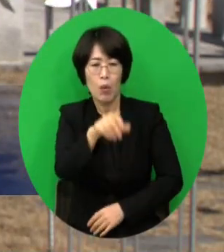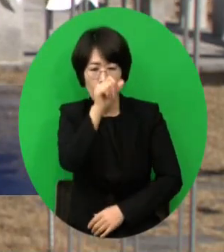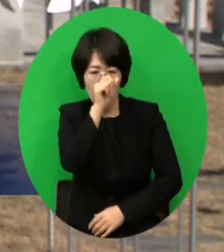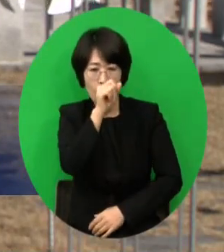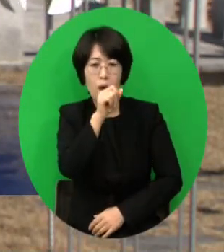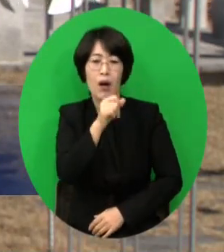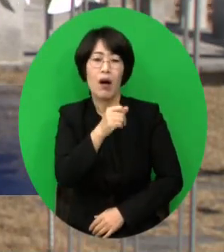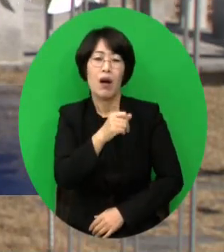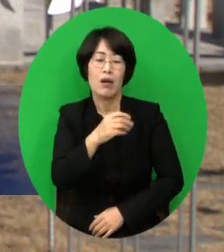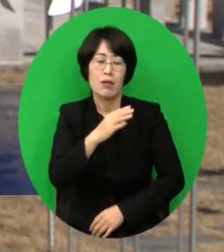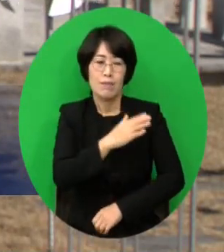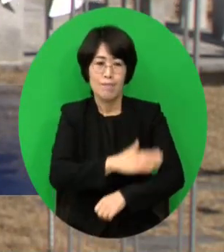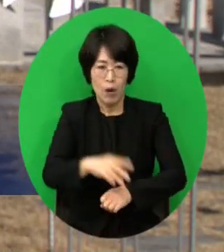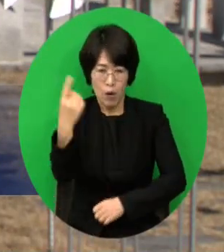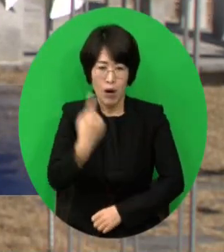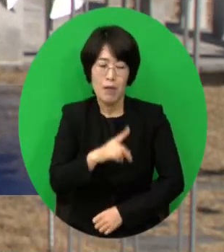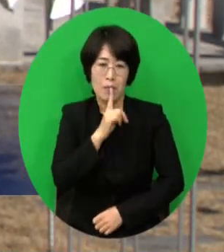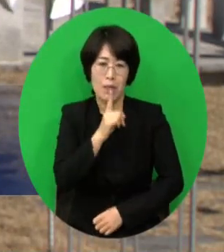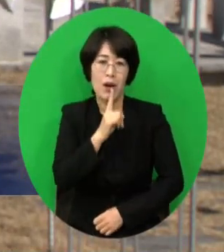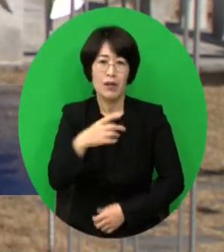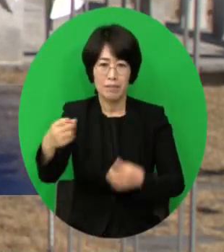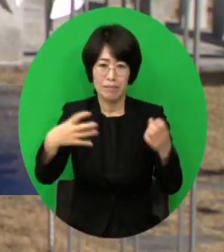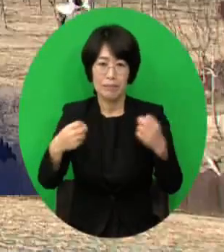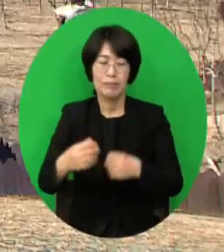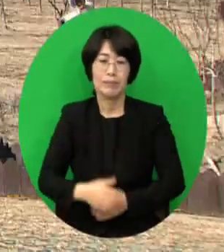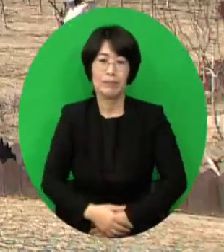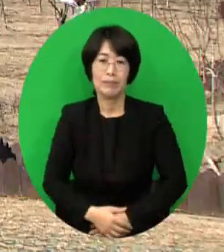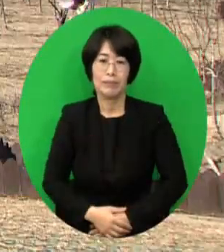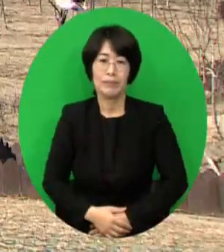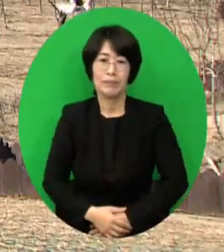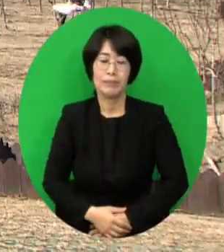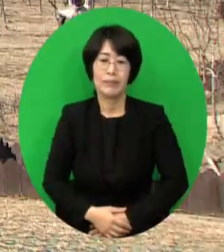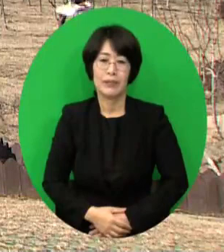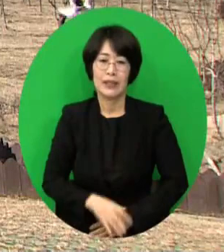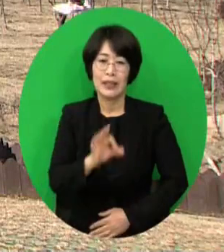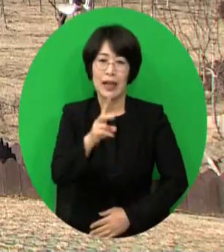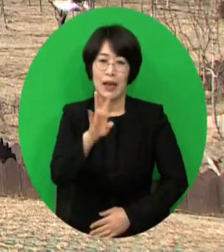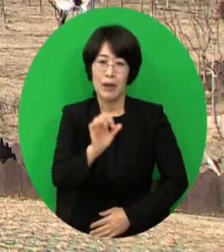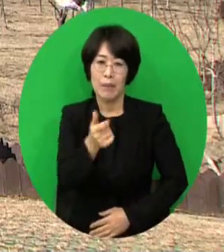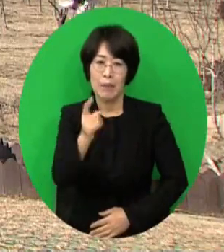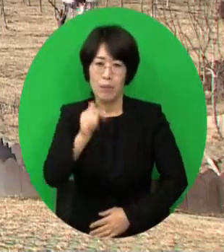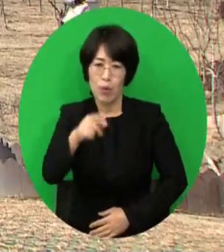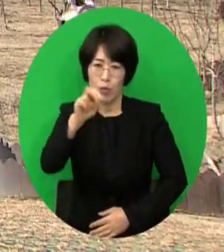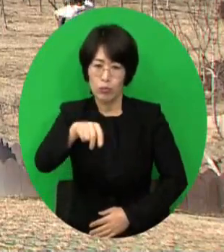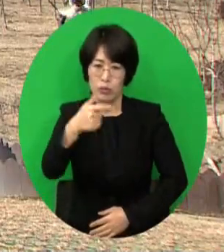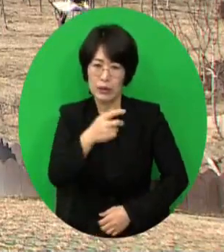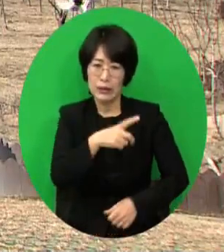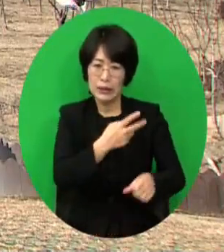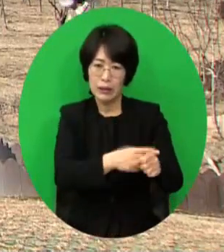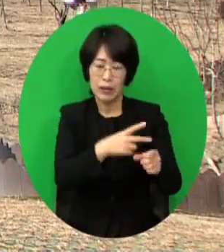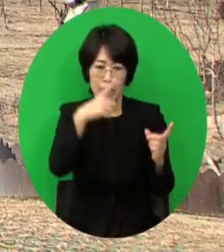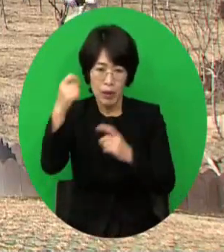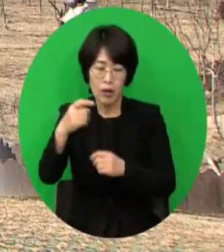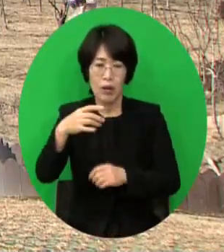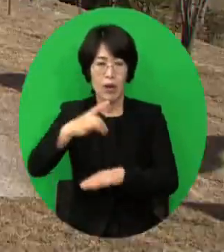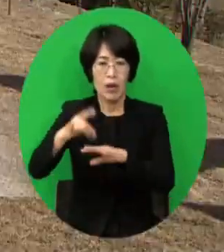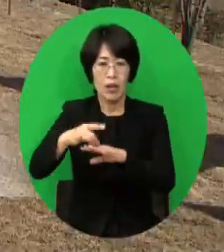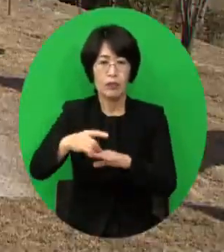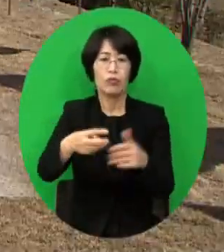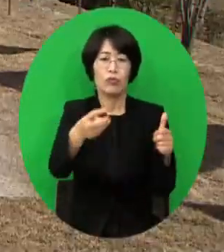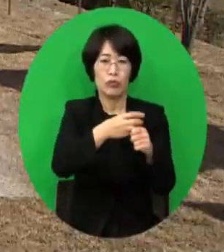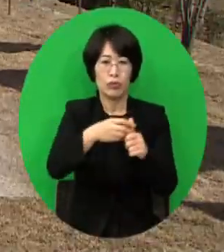곳이 있으니 참으로 잘 왔다라고 얘기를 합니다. 양한묵 선생을 기념하기 위해 해남군과 마을